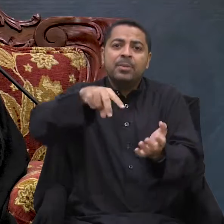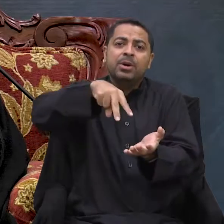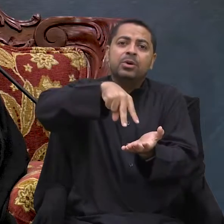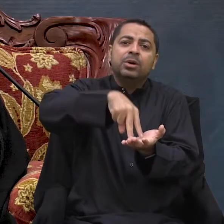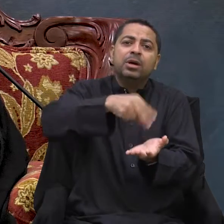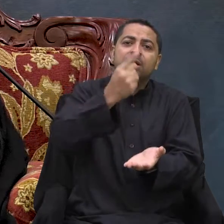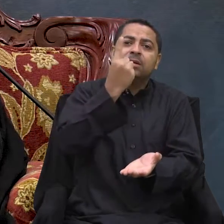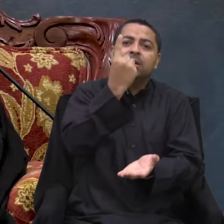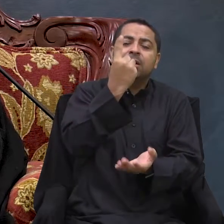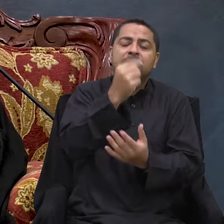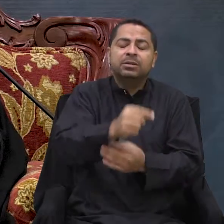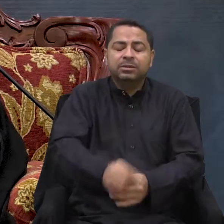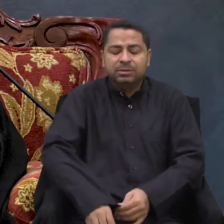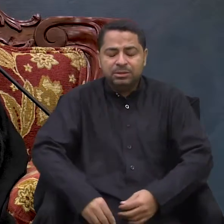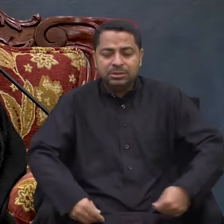ينظر